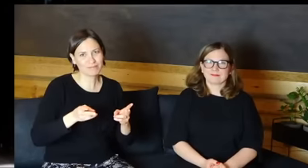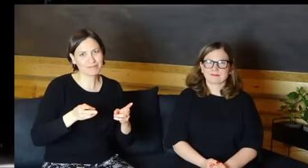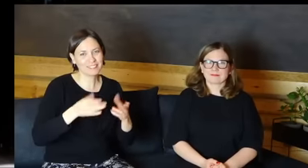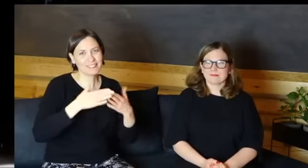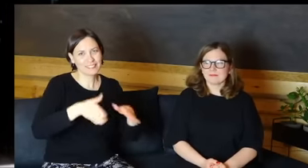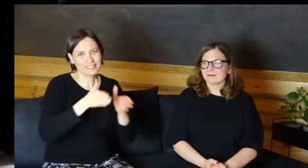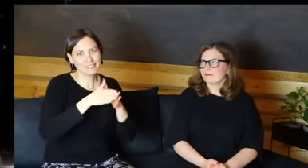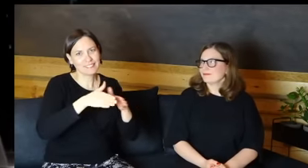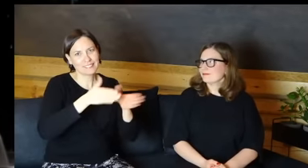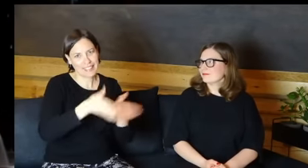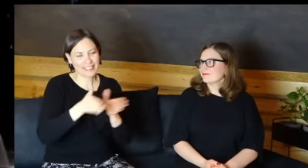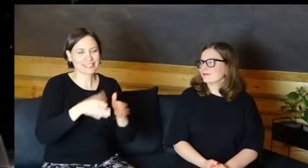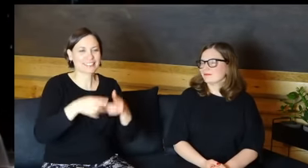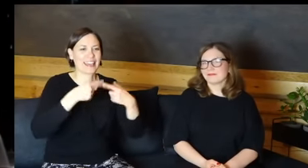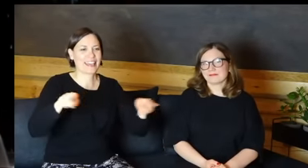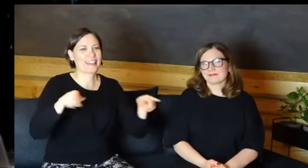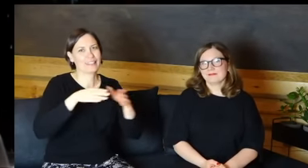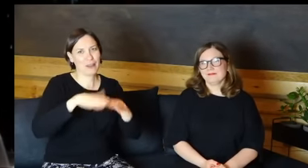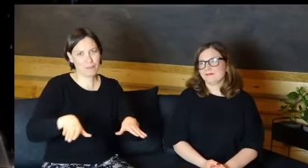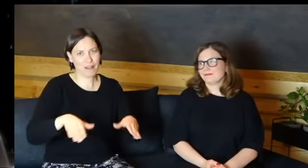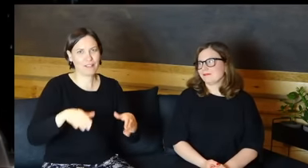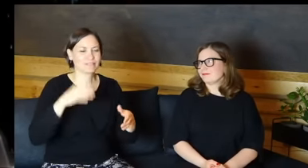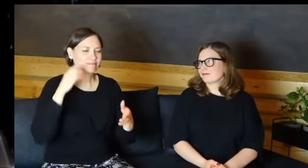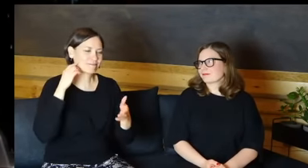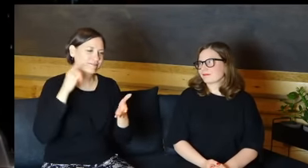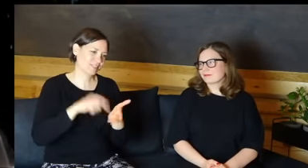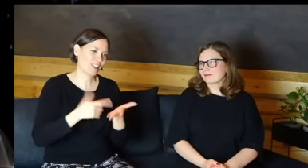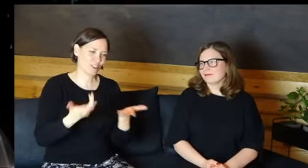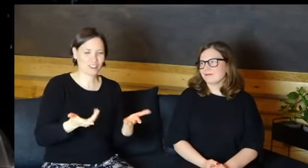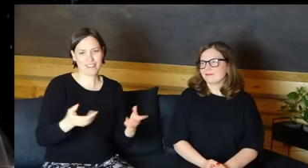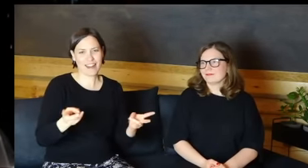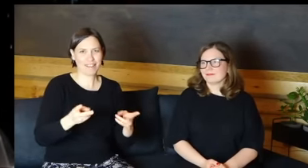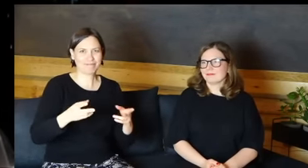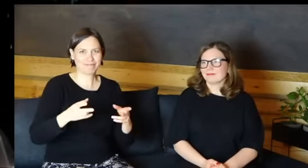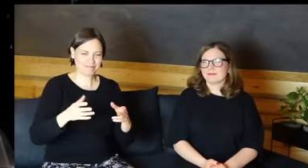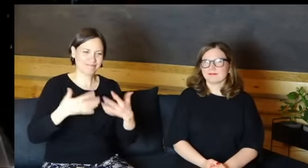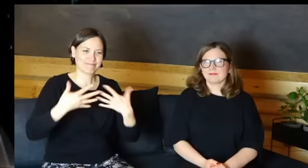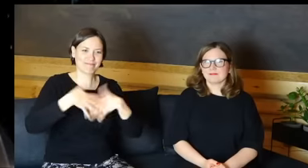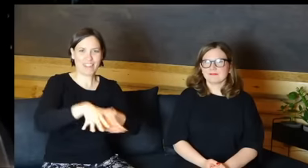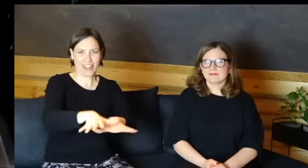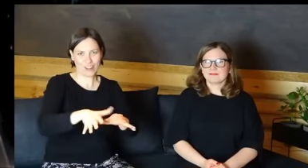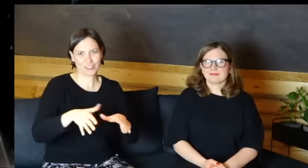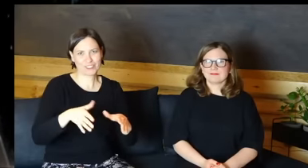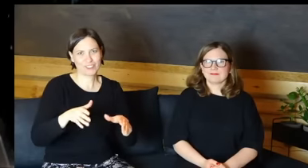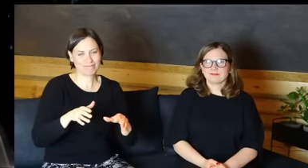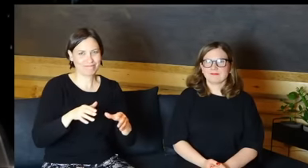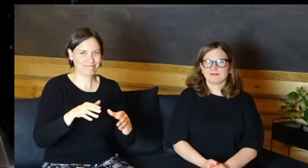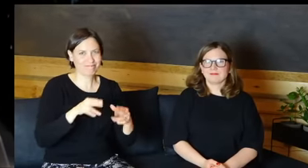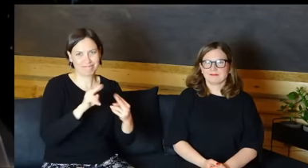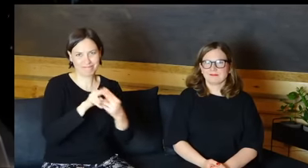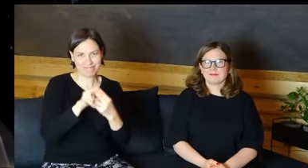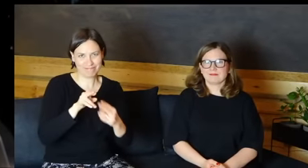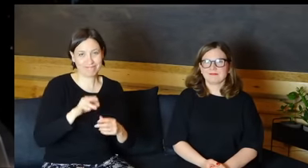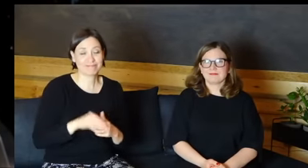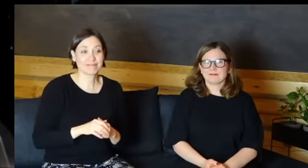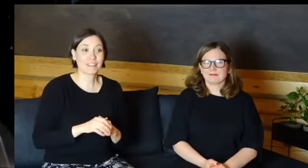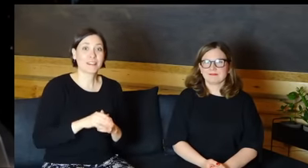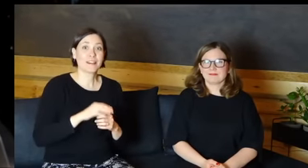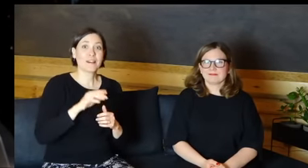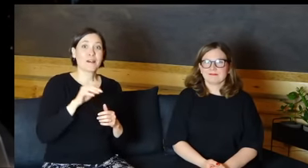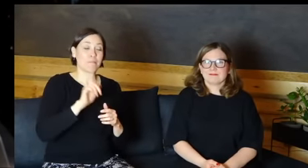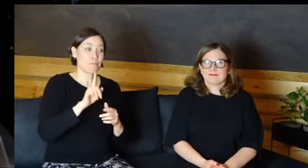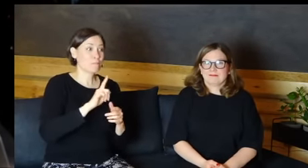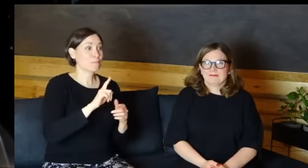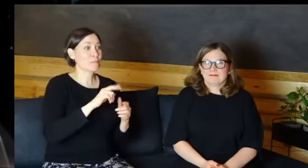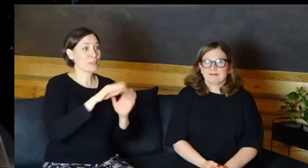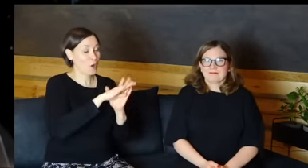että ollaan virtuaalisesti ja niillä mennään kuitenkin, mitkä on niin kuin annettu pelimerkeiksi,